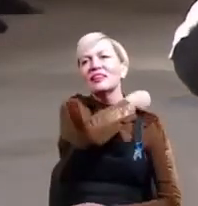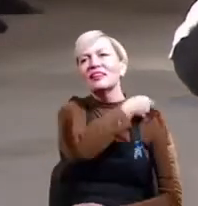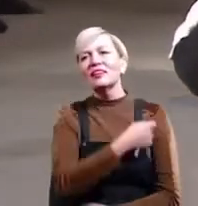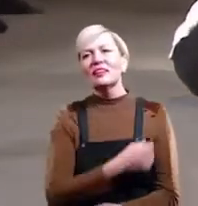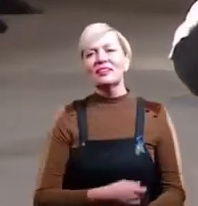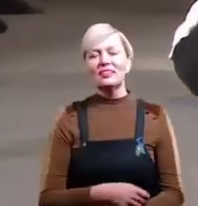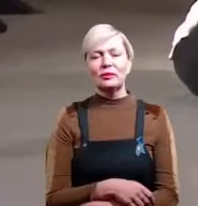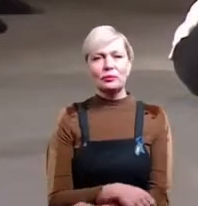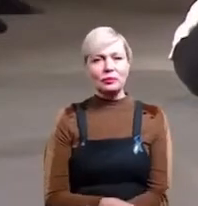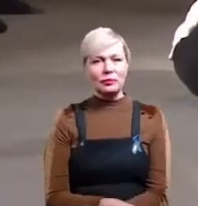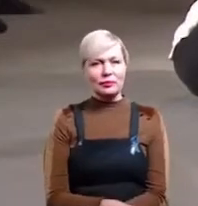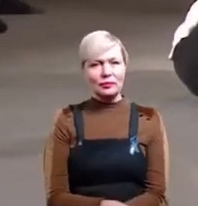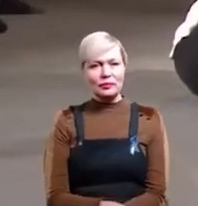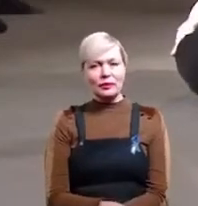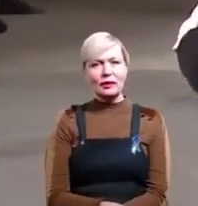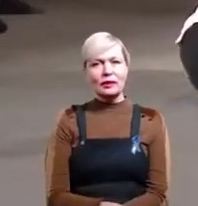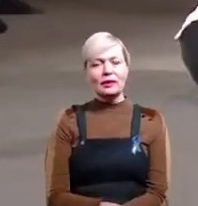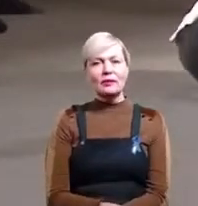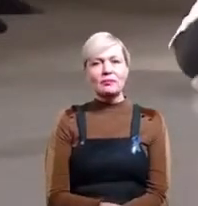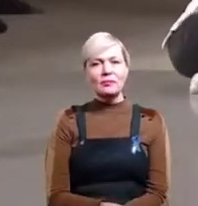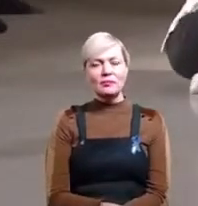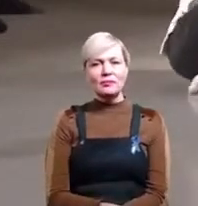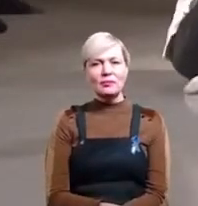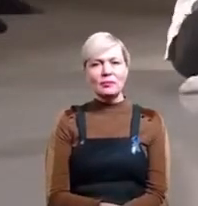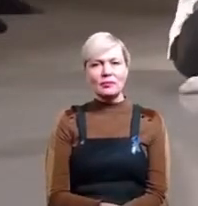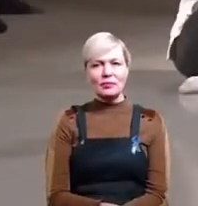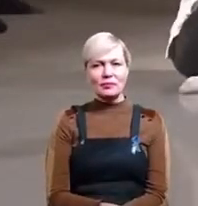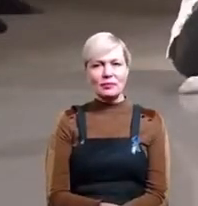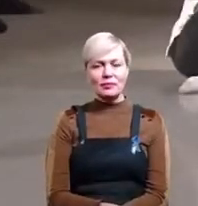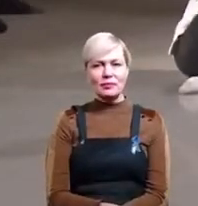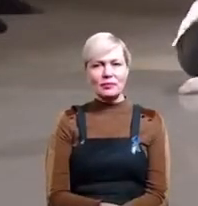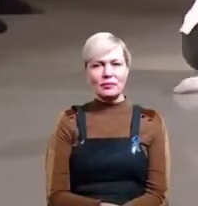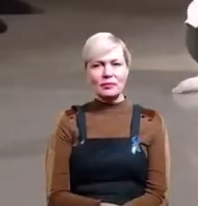Миша. В промежуток.